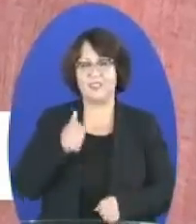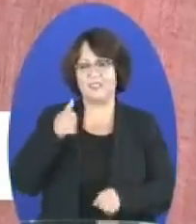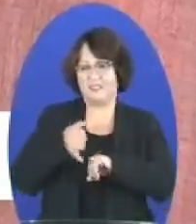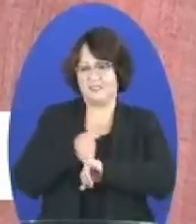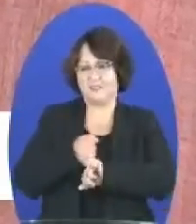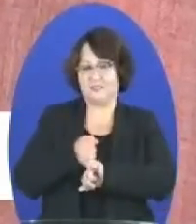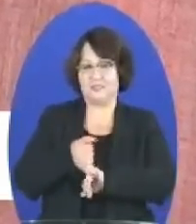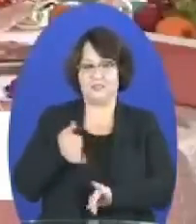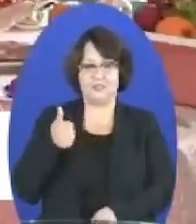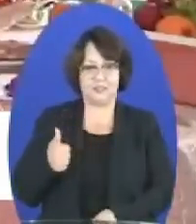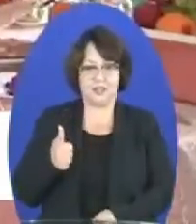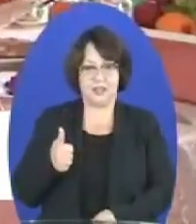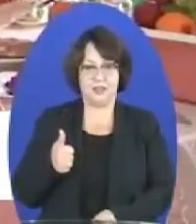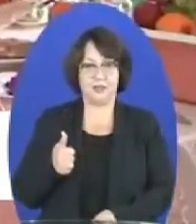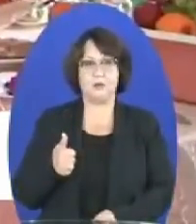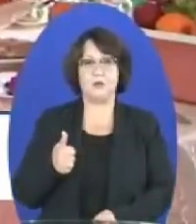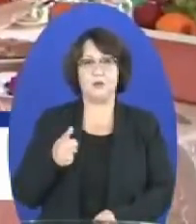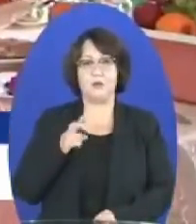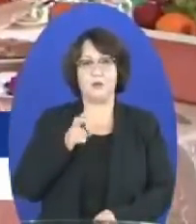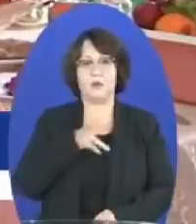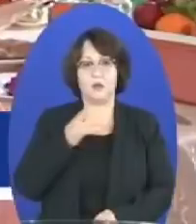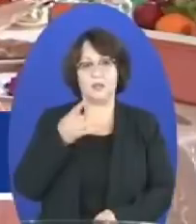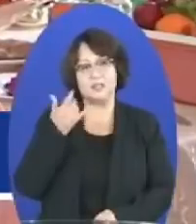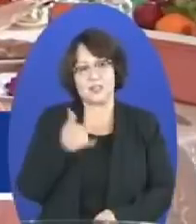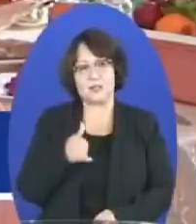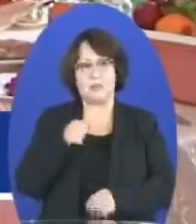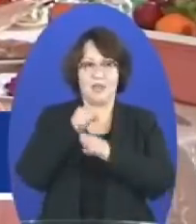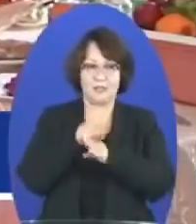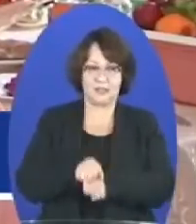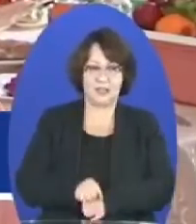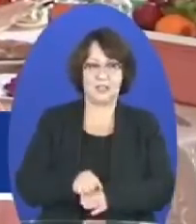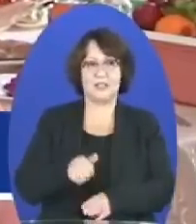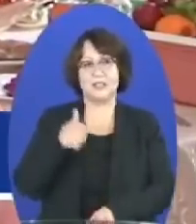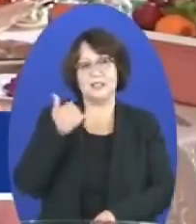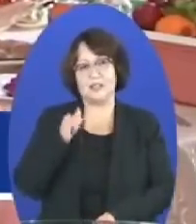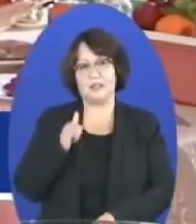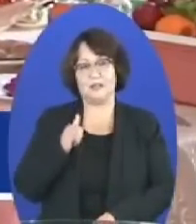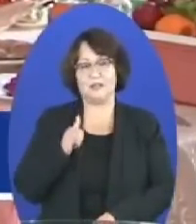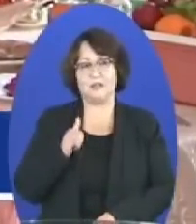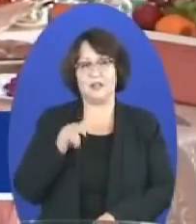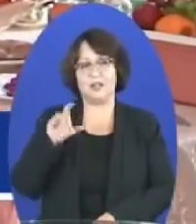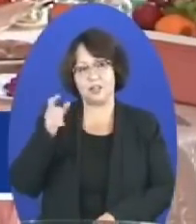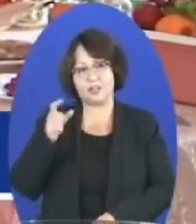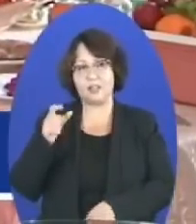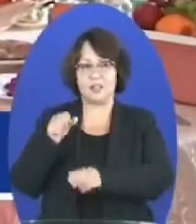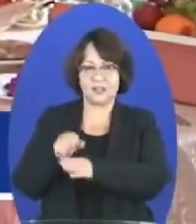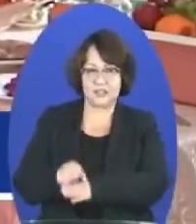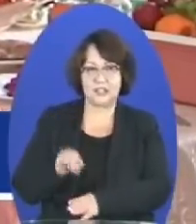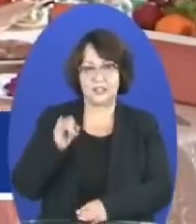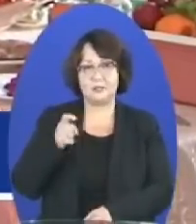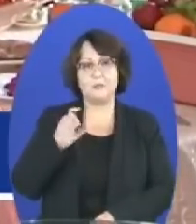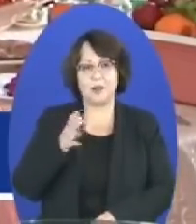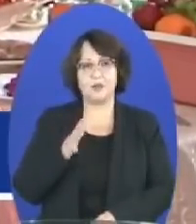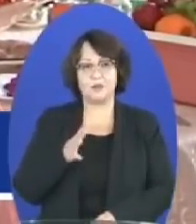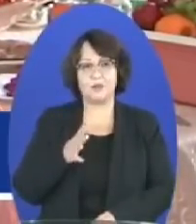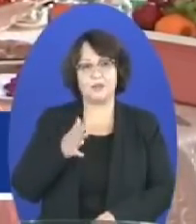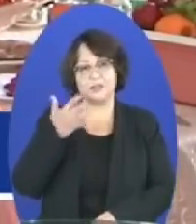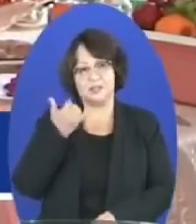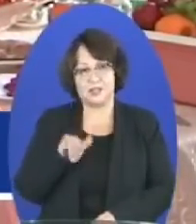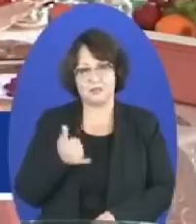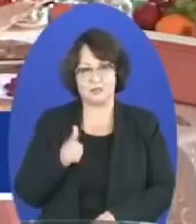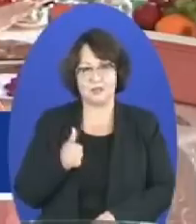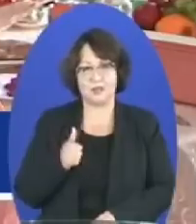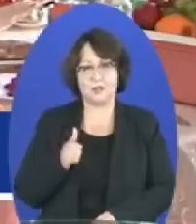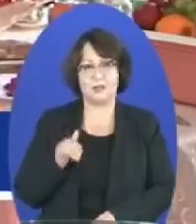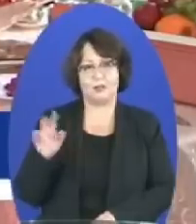болохоор бас тэгэл заримдаа ачаалтай, заримдаа манаа унтж ачаалтай гэх. Заримдаа ч хоёлаа